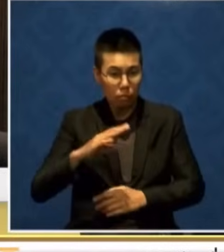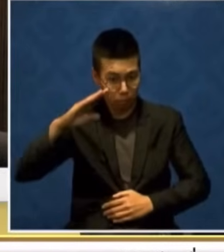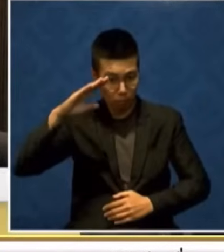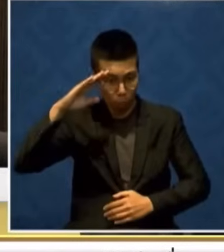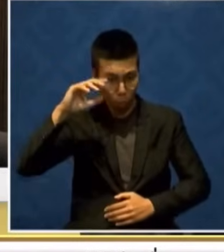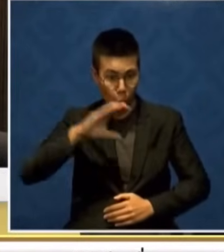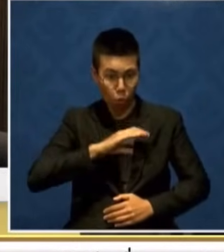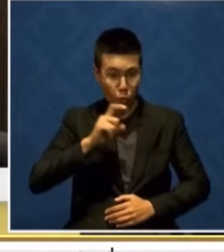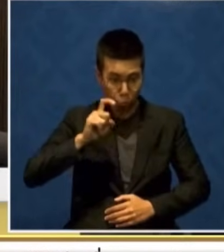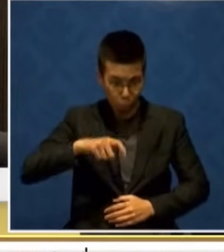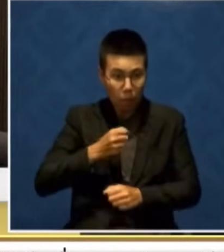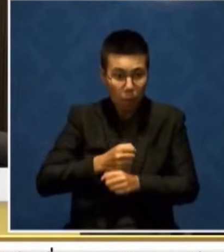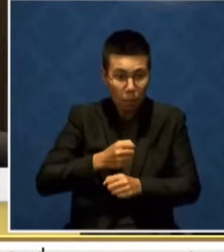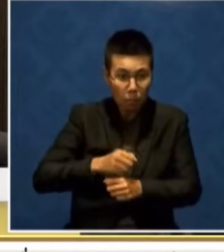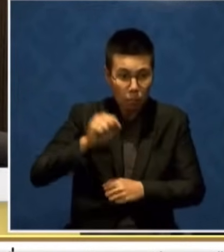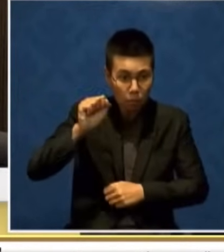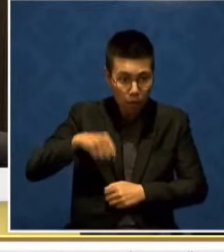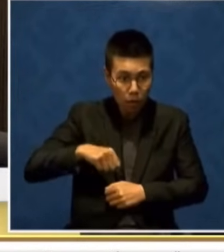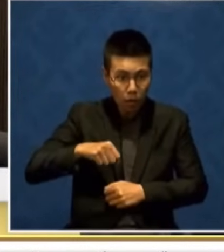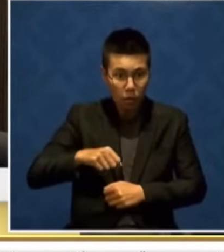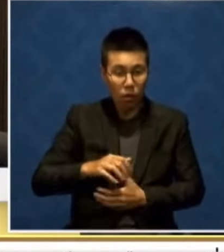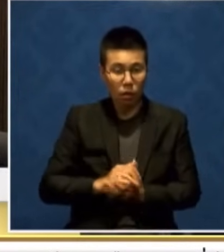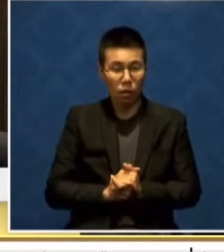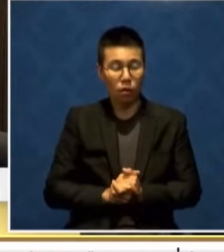กลัวพืชสูญหายเหรอ